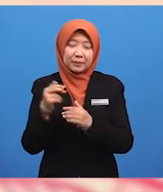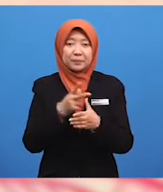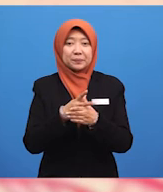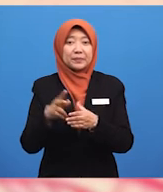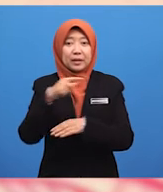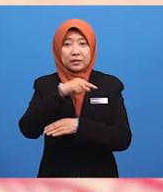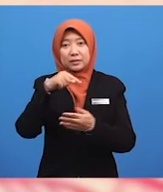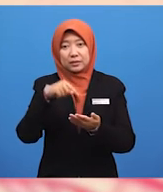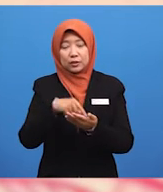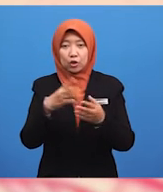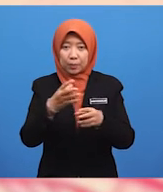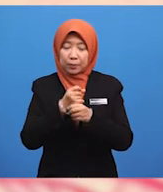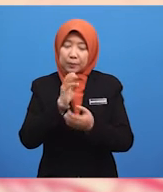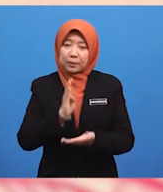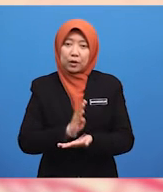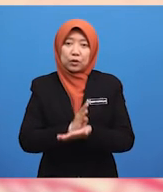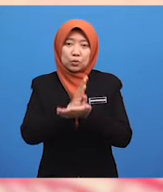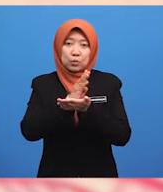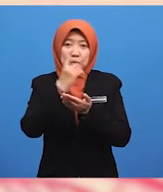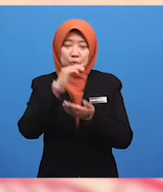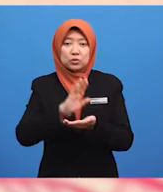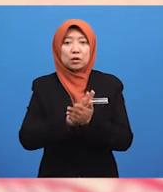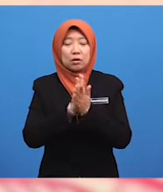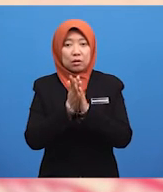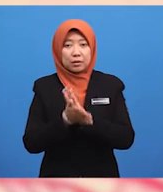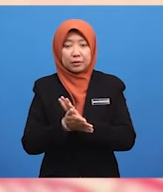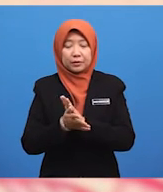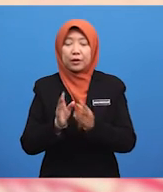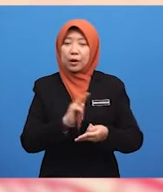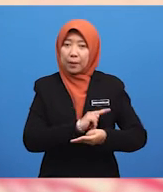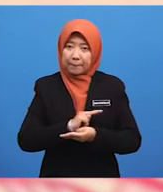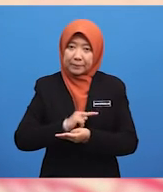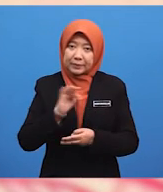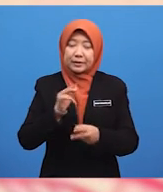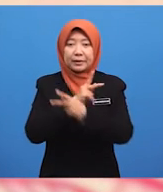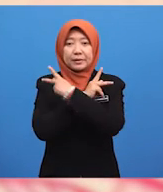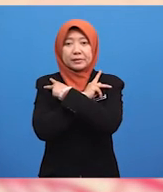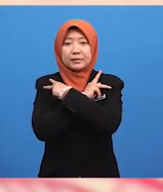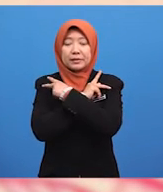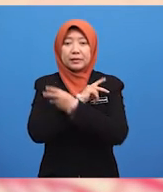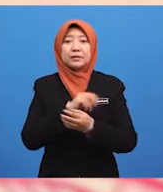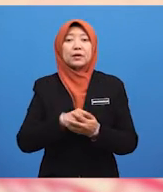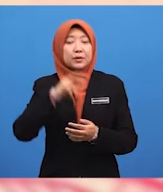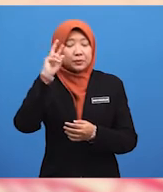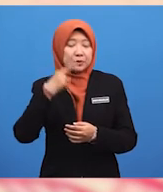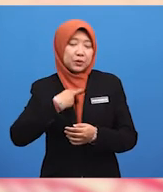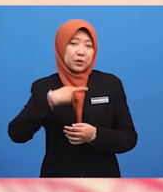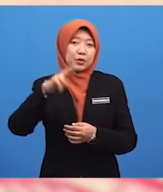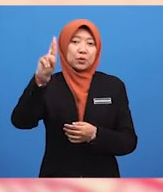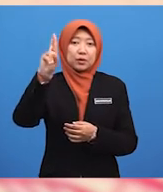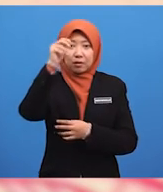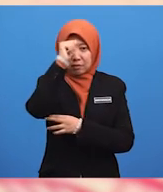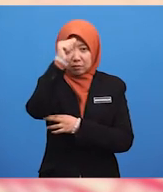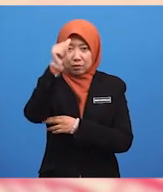perkongsian hari ini dapat membantu kita untuk menjadi hamba yang dikasihi dan diredai Allah. Berusahalah